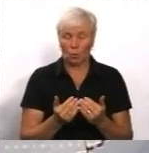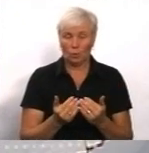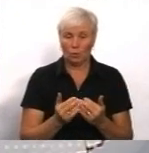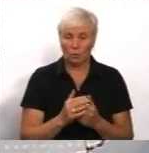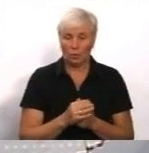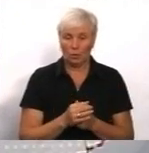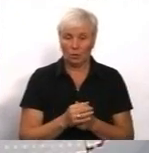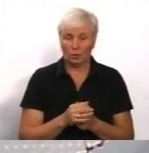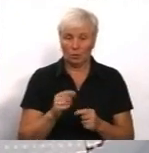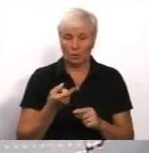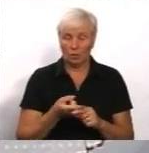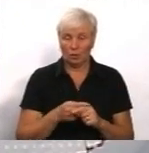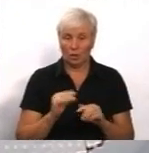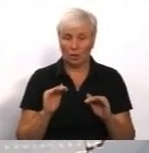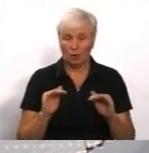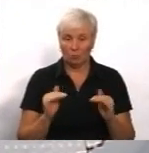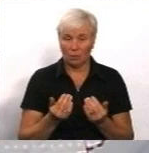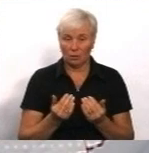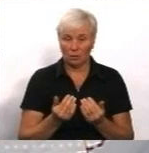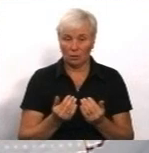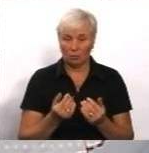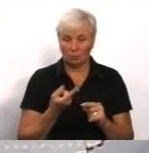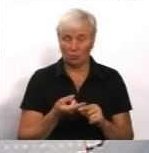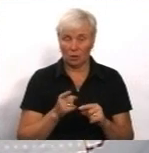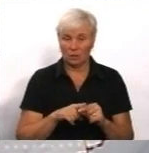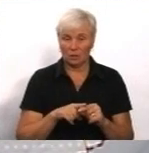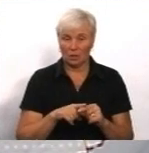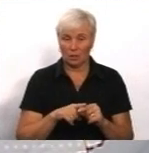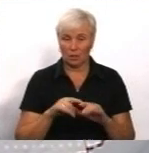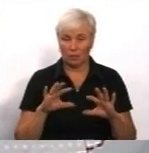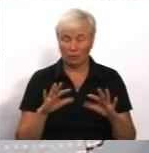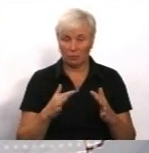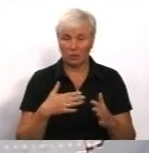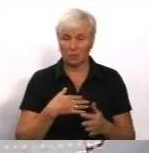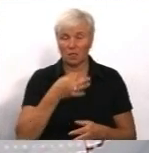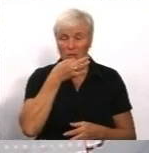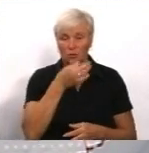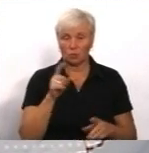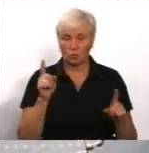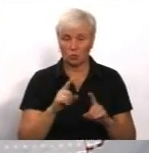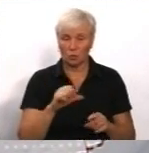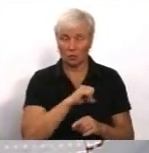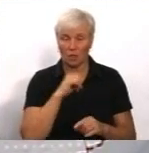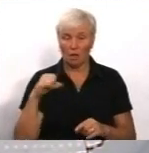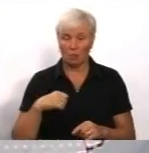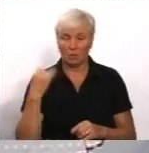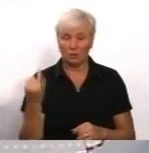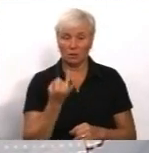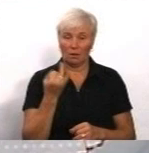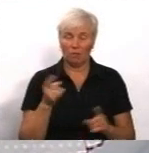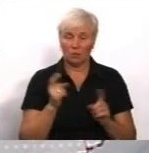це коментар до цього ролика, я скажу, що саме цікаво, що